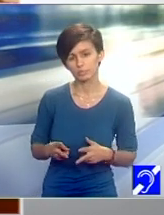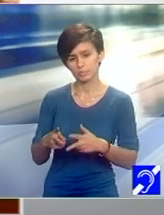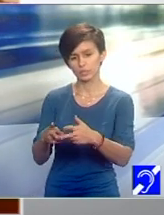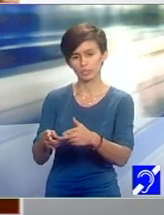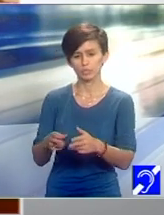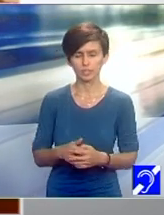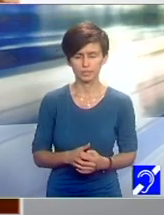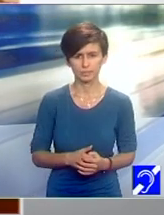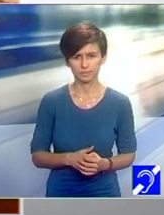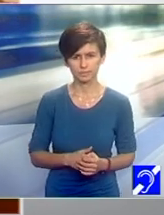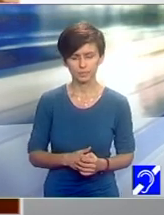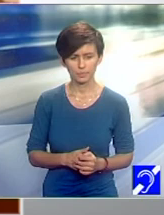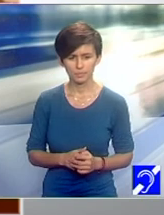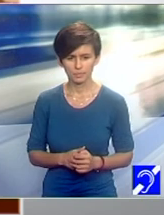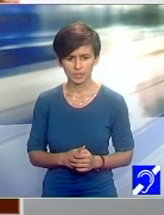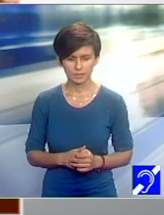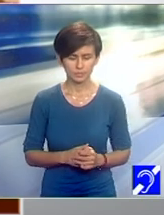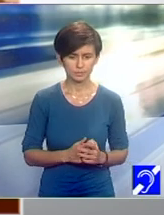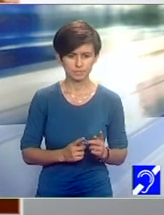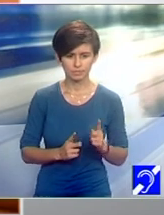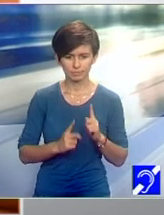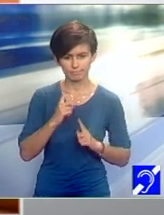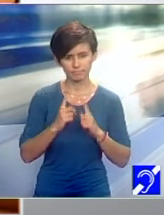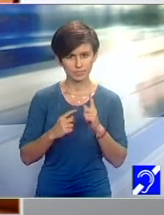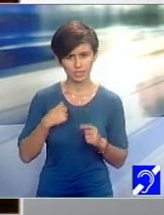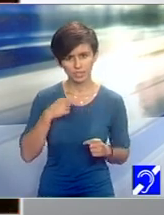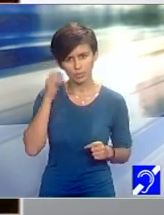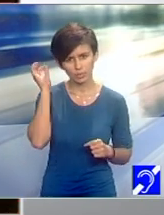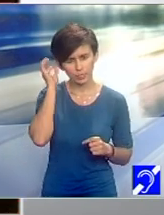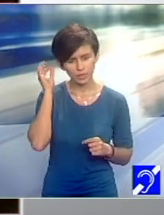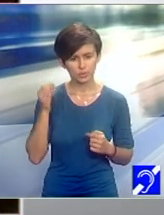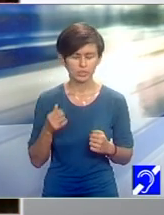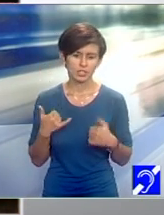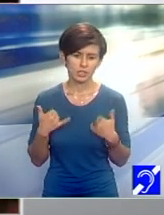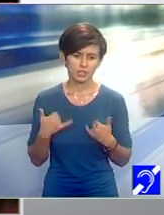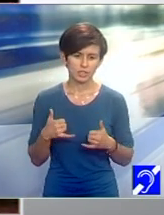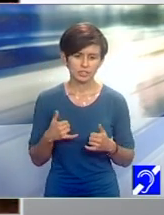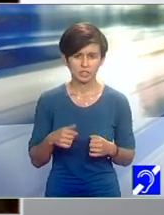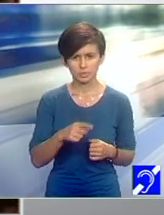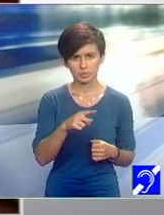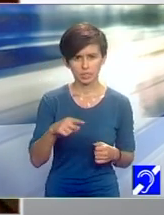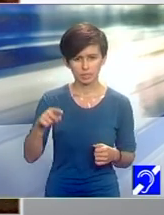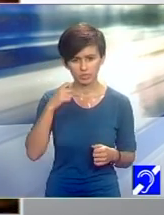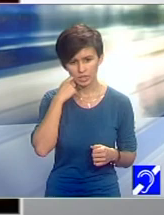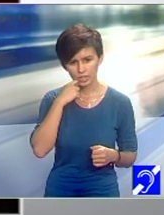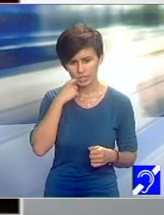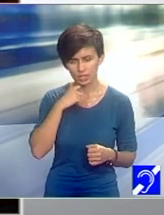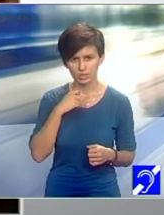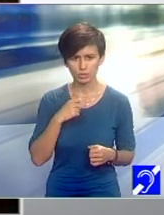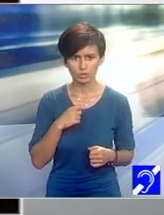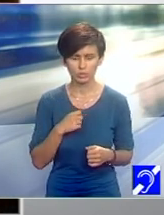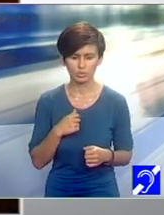În momentul în care aud și eu de câțiva ani că se întâmplă chiar la dumneavoastră, la Cluj, la UBB, și sunt